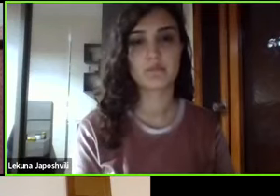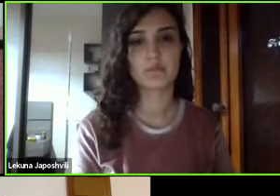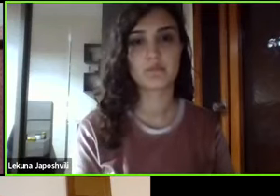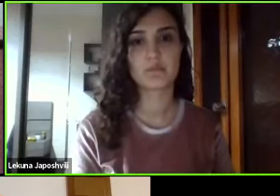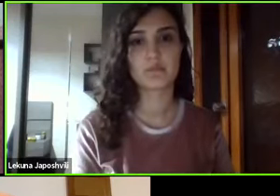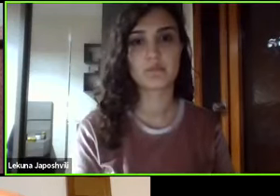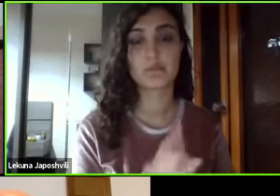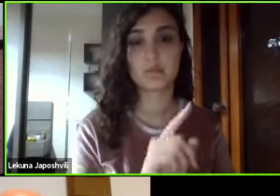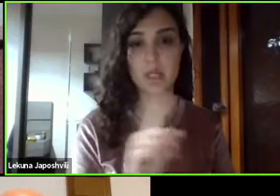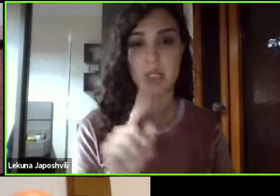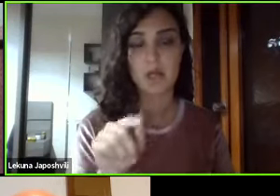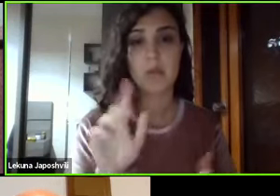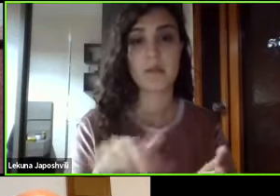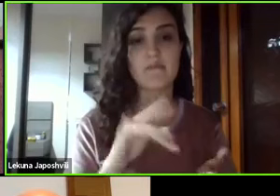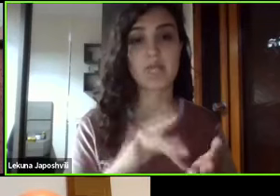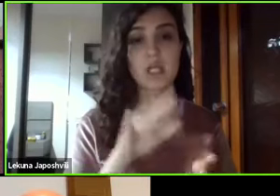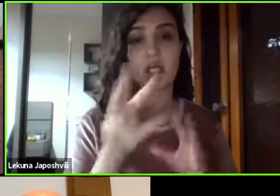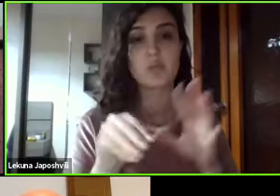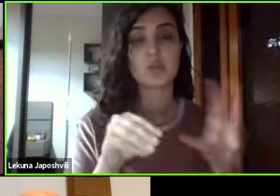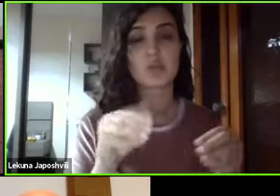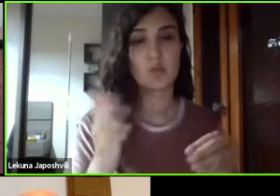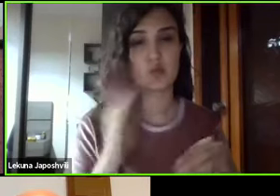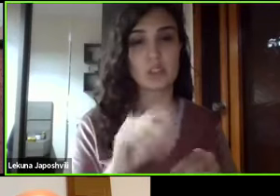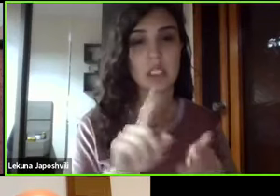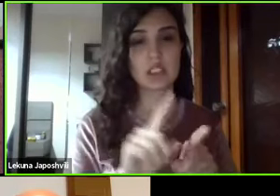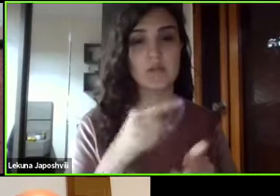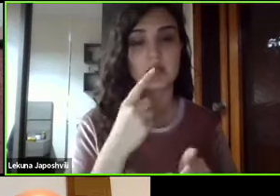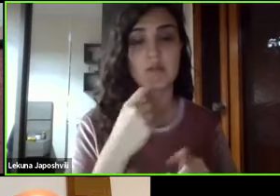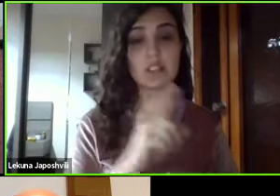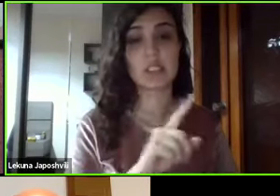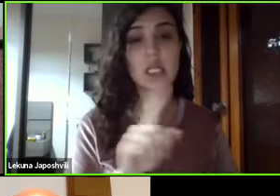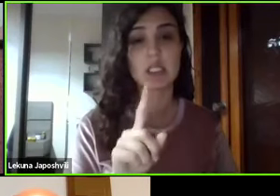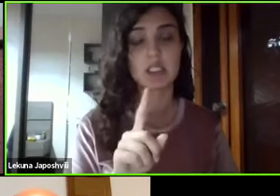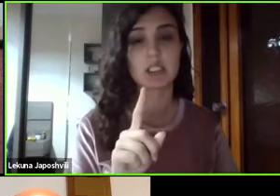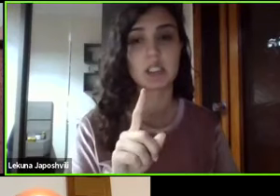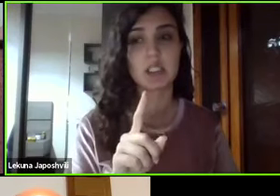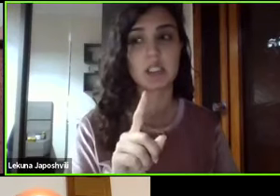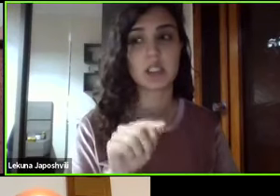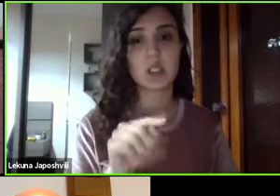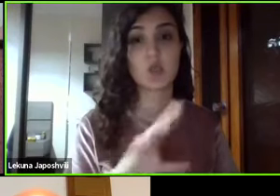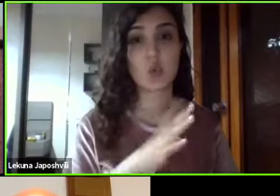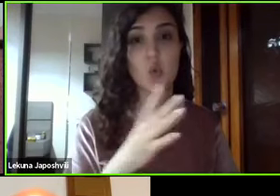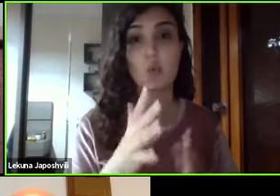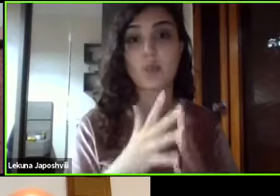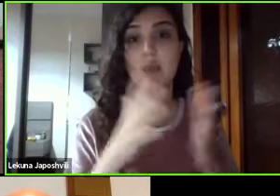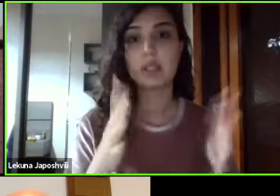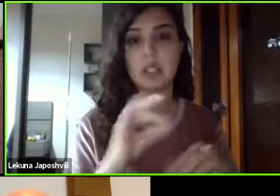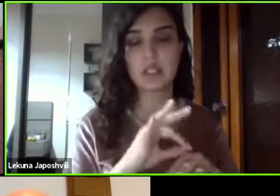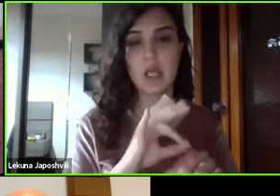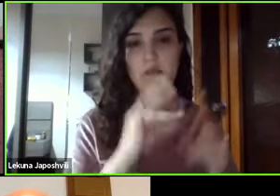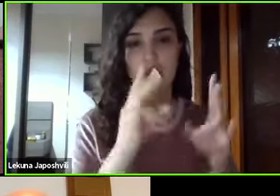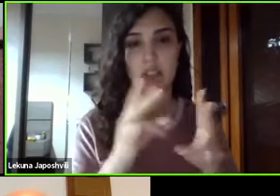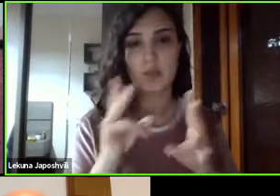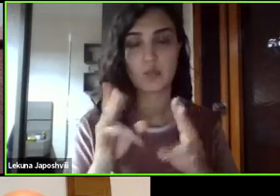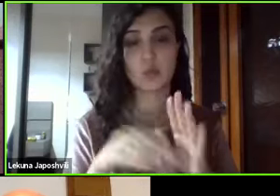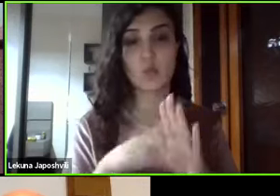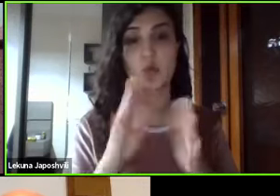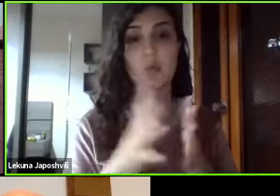თუმცა ამ ქვეყნებში, მოდით ესე ვთქვათ, რაც მოიტანა ამან, უფრო მეტია დაავადებულთა რიცხვი და უფრო მეტია